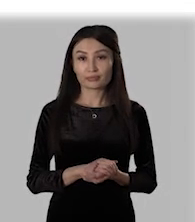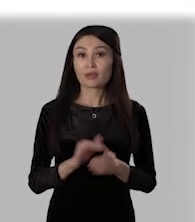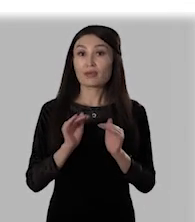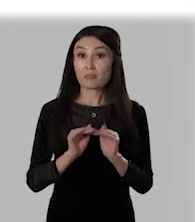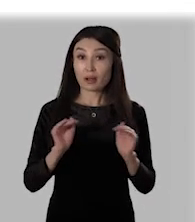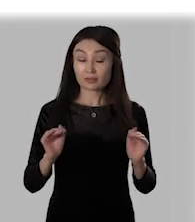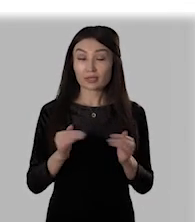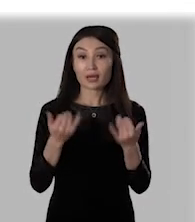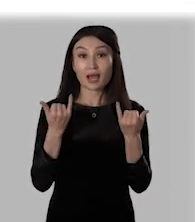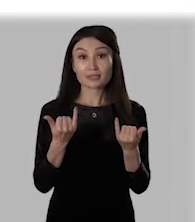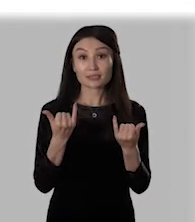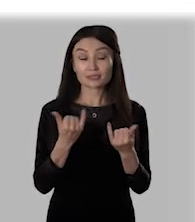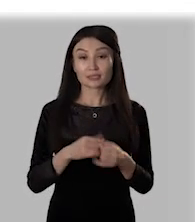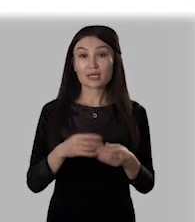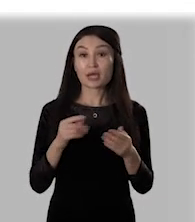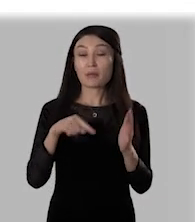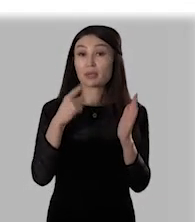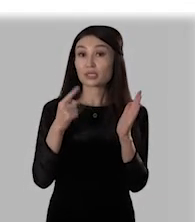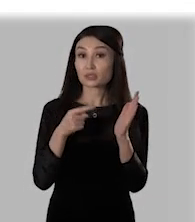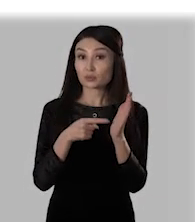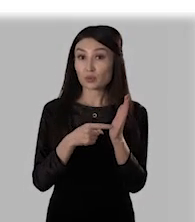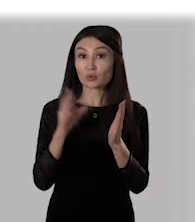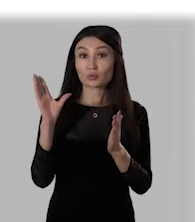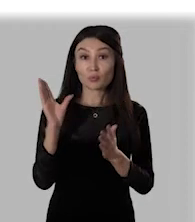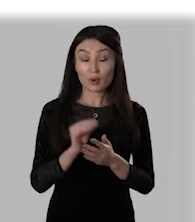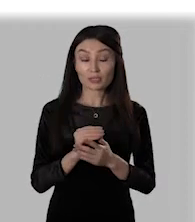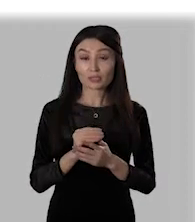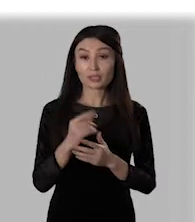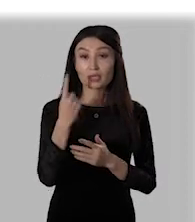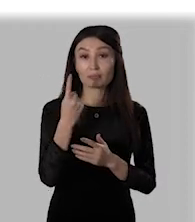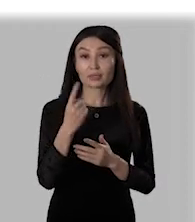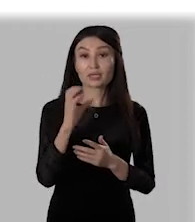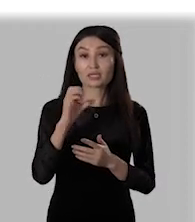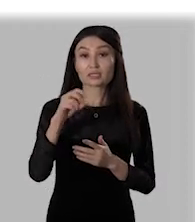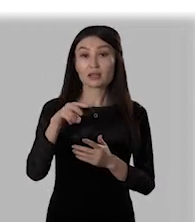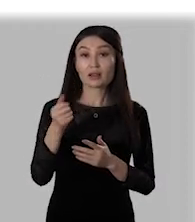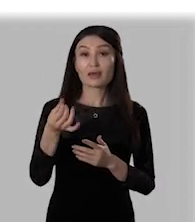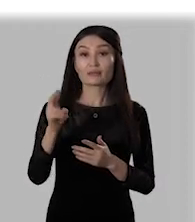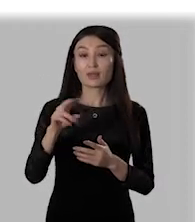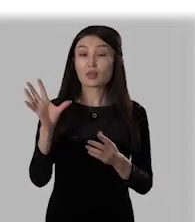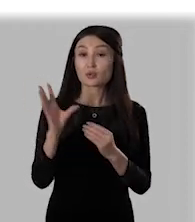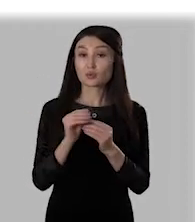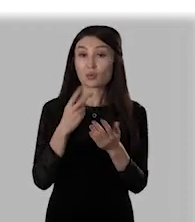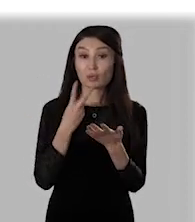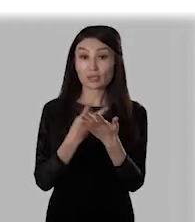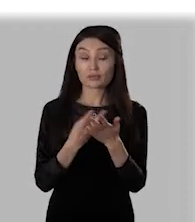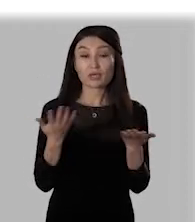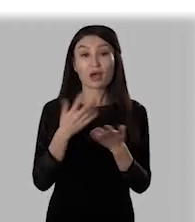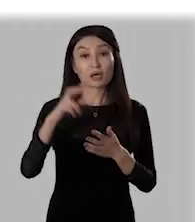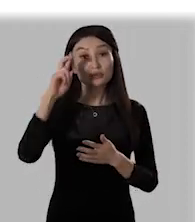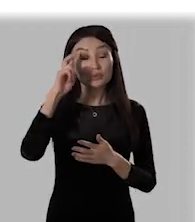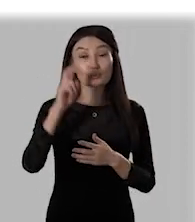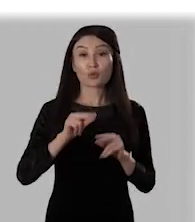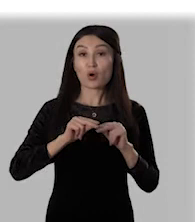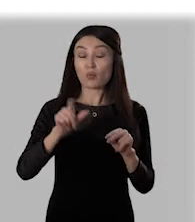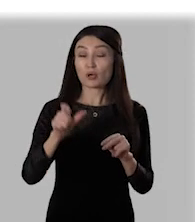Балдар, азыркы берилген суроолордун бардыгын бир слайдтан чогуу карайбыз. Кайсы өлкөдө